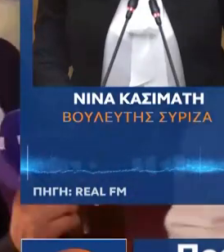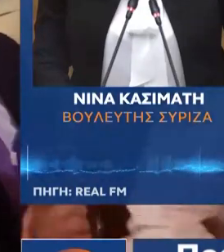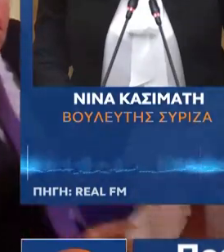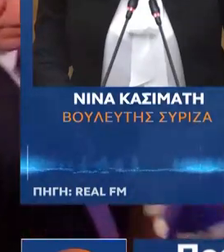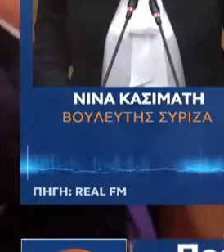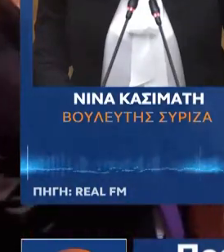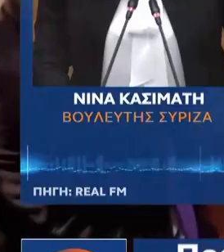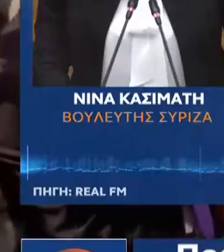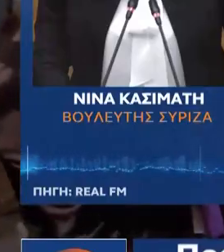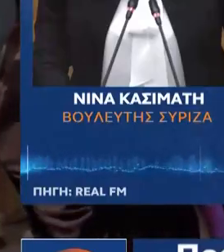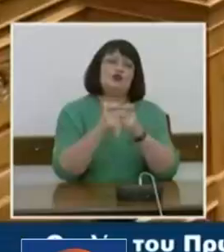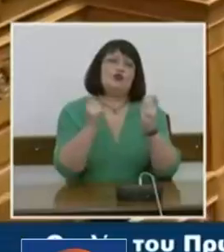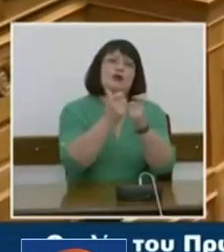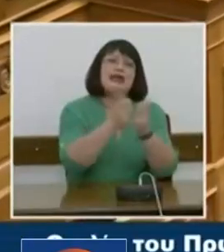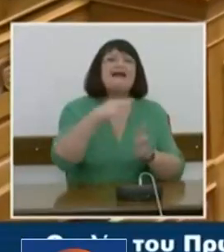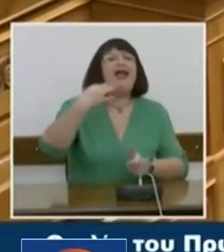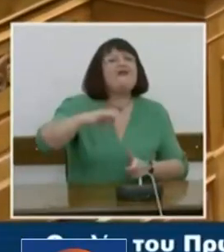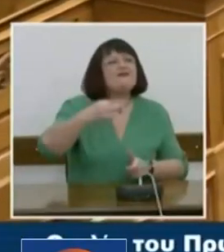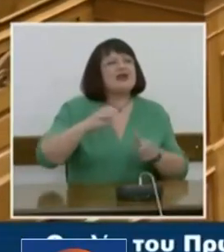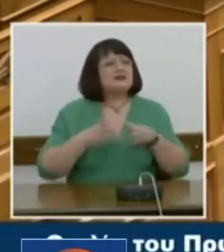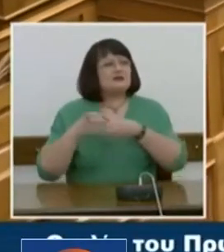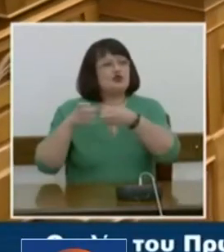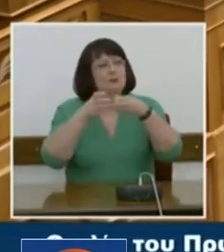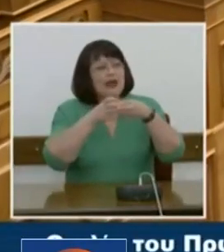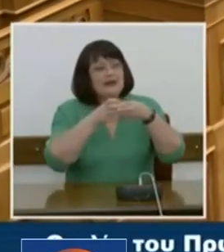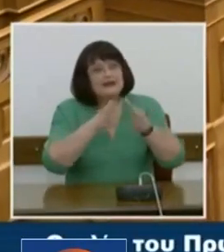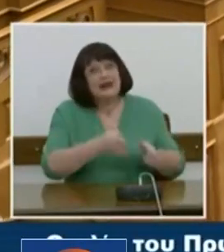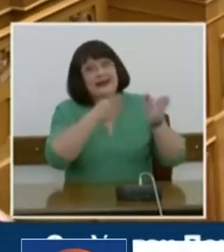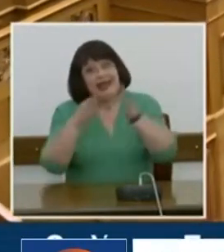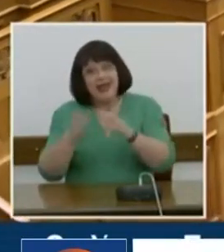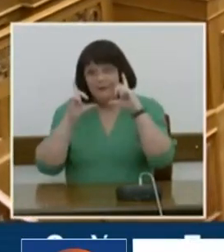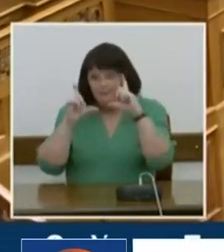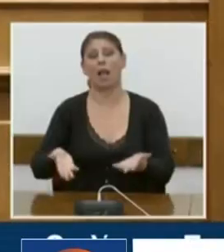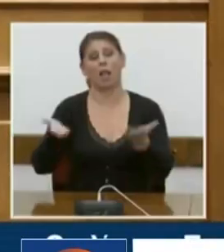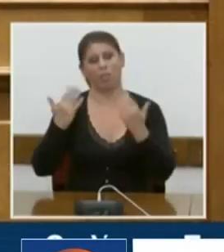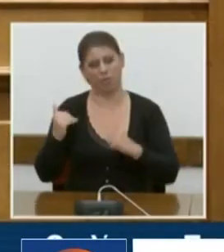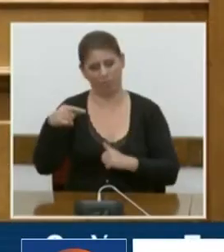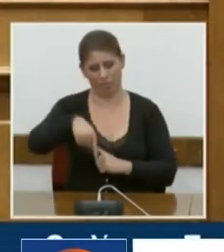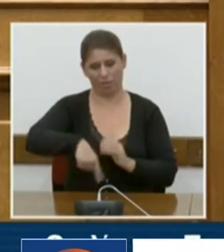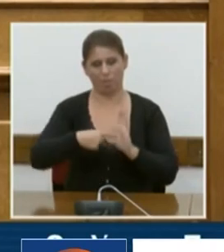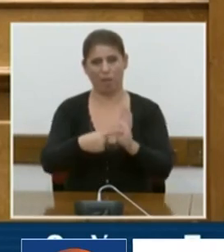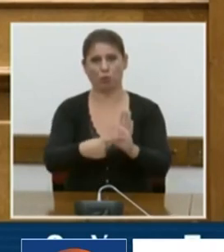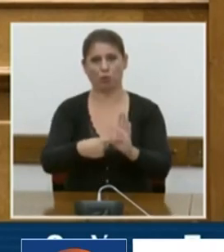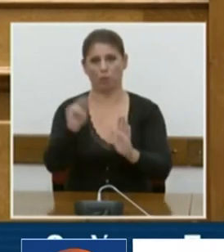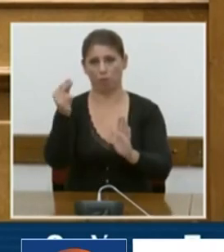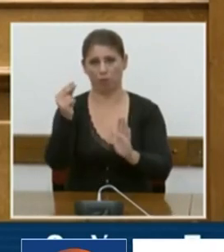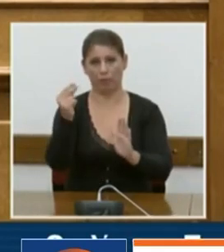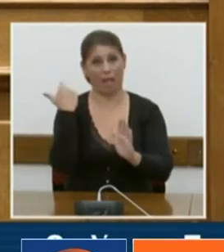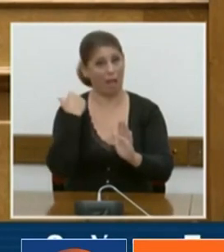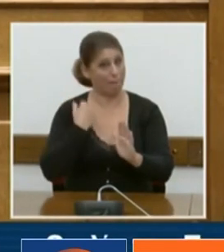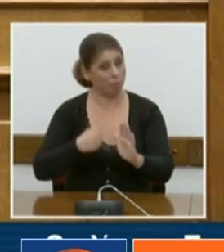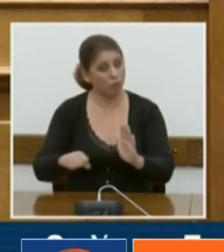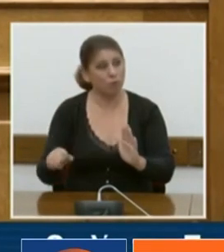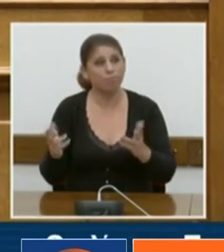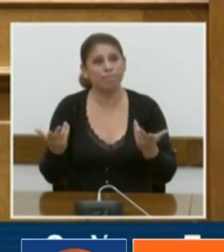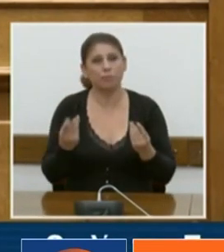είναι πολιτικό casus belli. Στην απουσία του νέου πρόεδρου του ΣΥΡΙΖΑ από τη Βουλή αναφέρθηκε ο Πρωθυπουργός. Θα απουσιάζουν έτσι